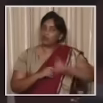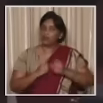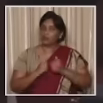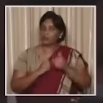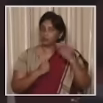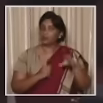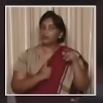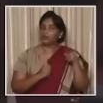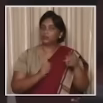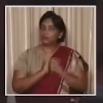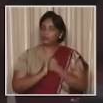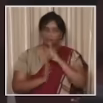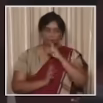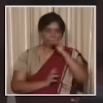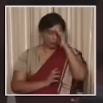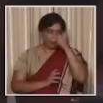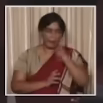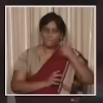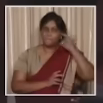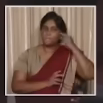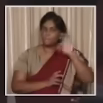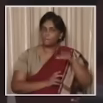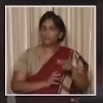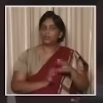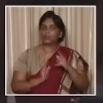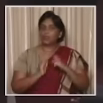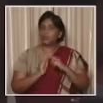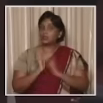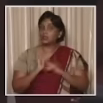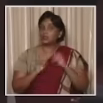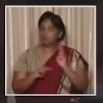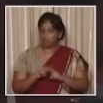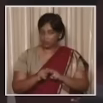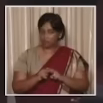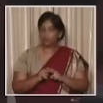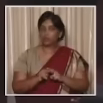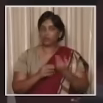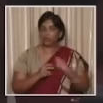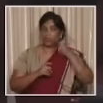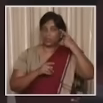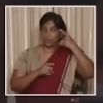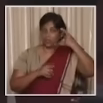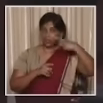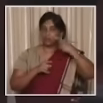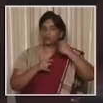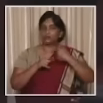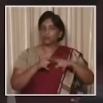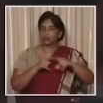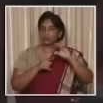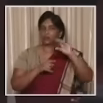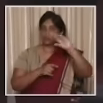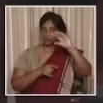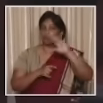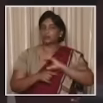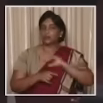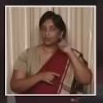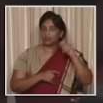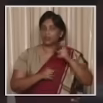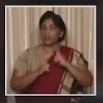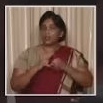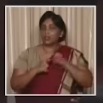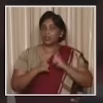වෙලා තියෙනවා. ඒ අනුව ගරු කතානායකතුමනි අපි බලාපොරොත්තු වෙනවා ජාත්‍යන්තර මූල්‍ය අරමුදල අපිට දෙවනි වාරිකය නිදහස් කිරීම සඳහා උන්ගේ